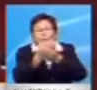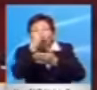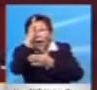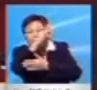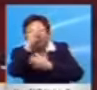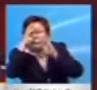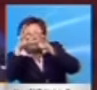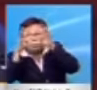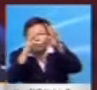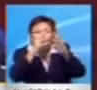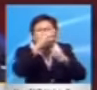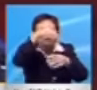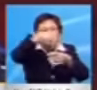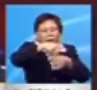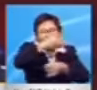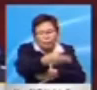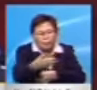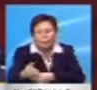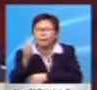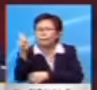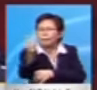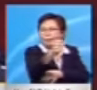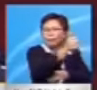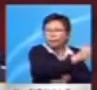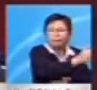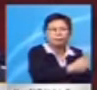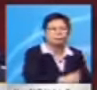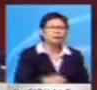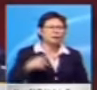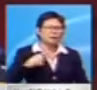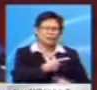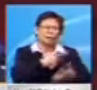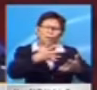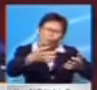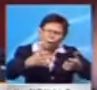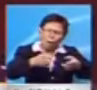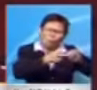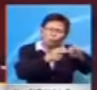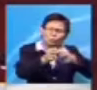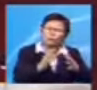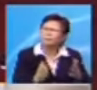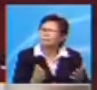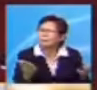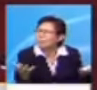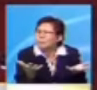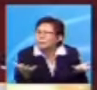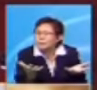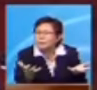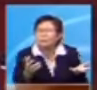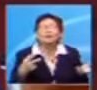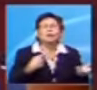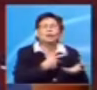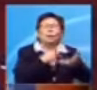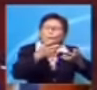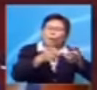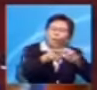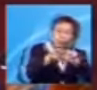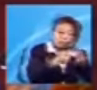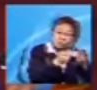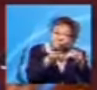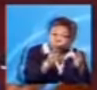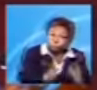produk masing-masing yang kita ialah usahawan-usahawan macam mana usahawan-usahawan